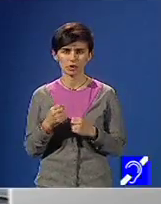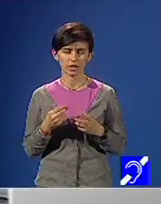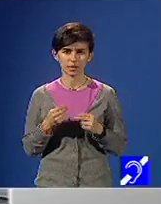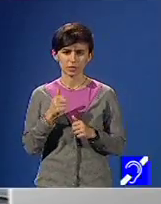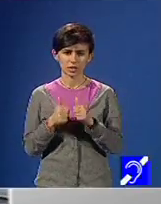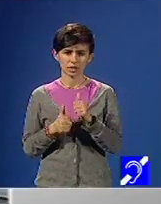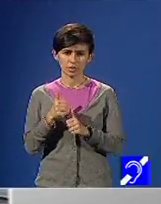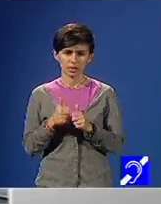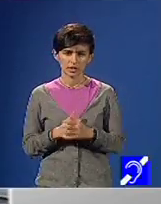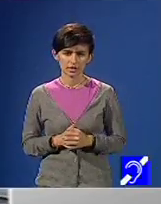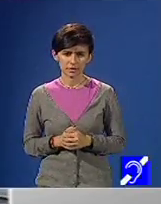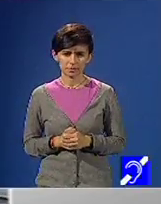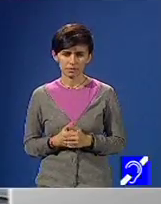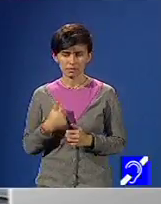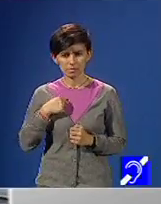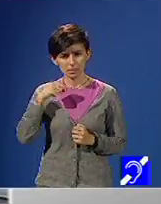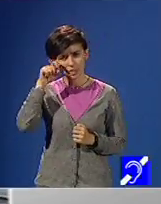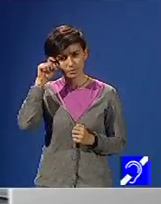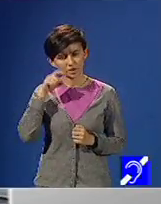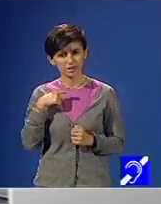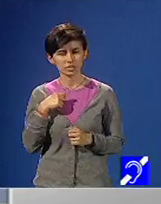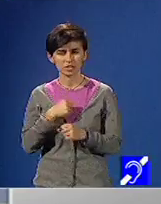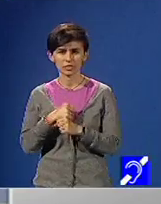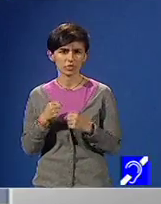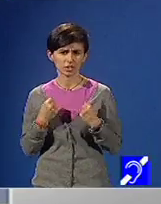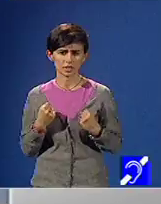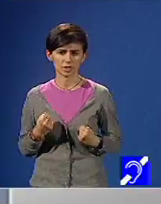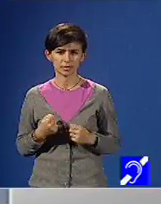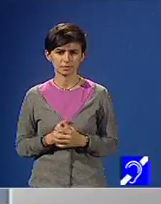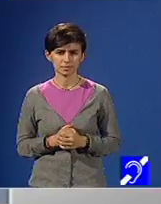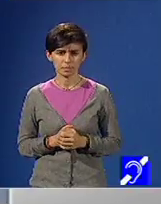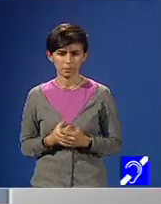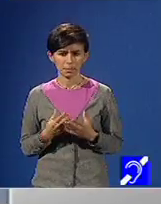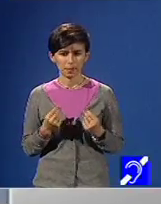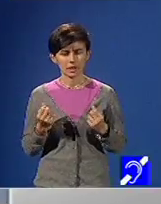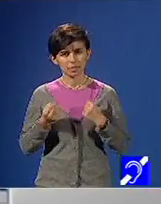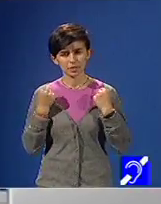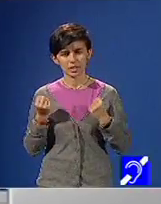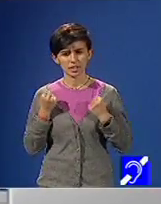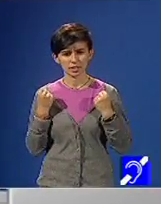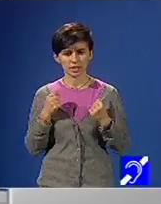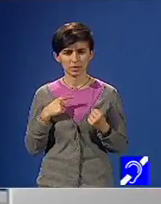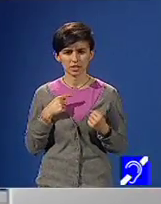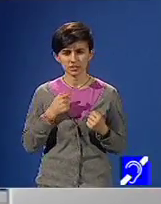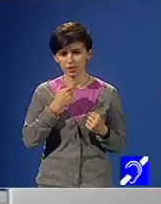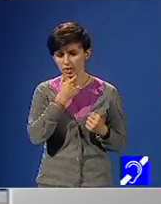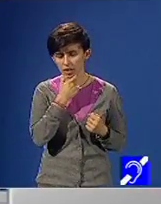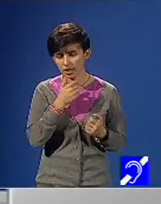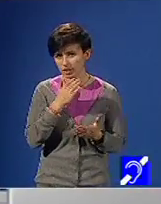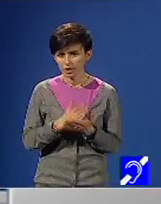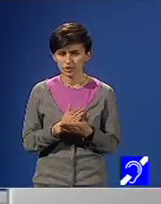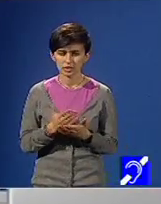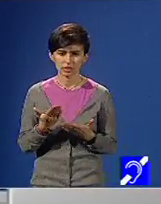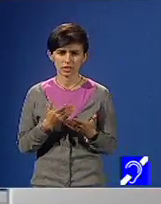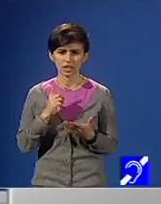și, eu zic, foarte greu. Multe antrenamente. Un an decisiv, un an în care trebuie să dăm tot ce avem